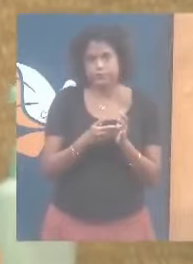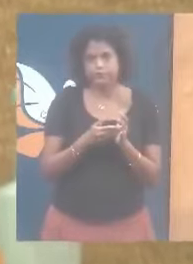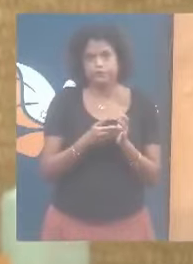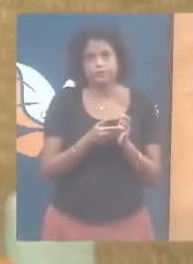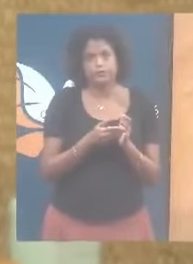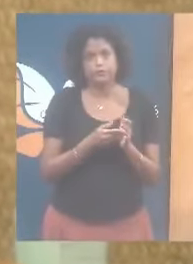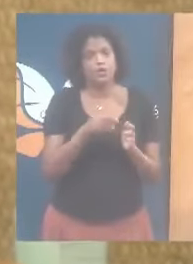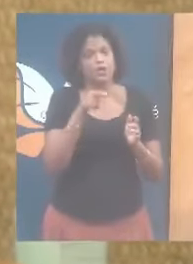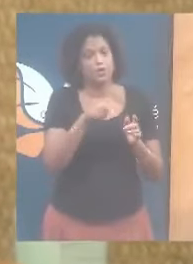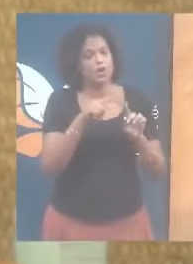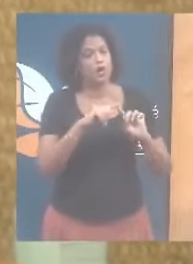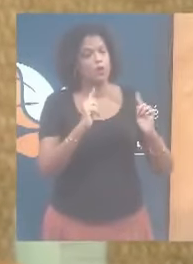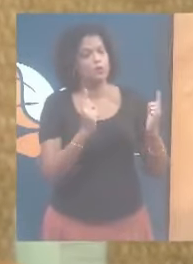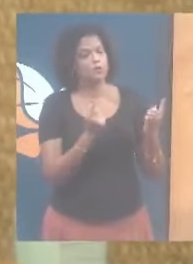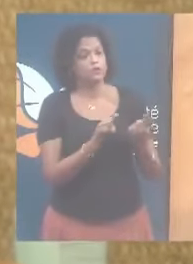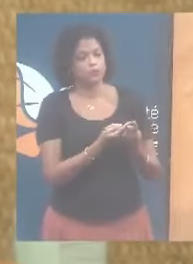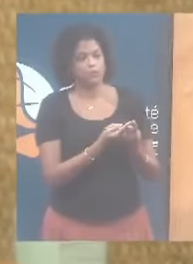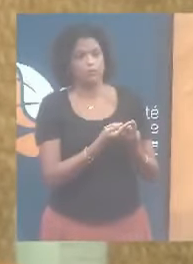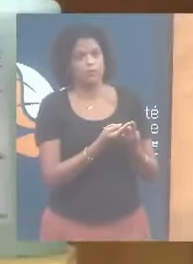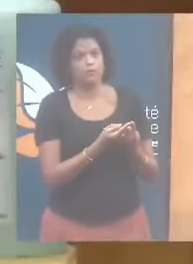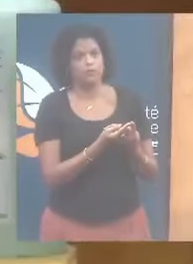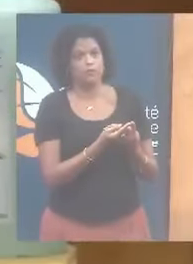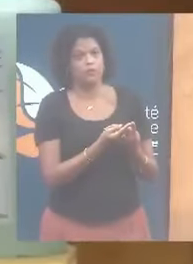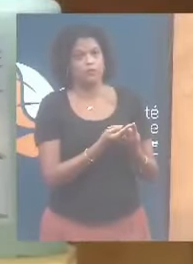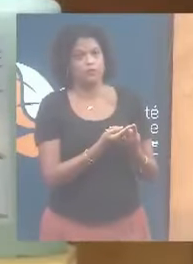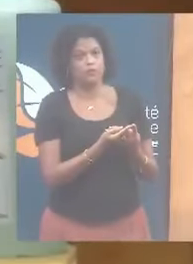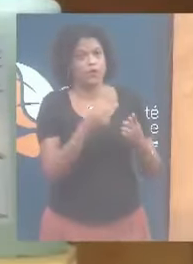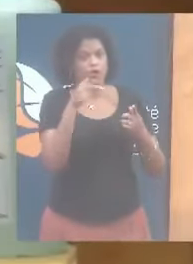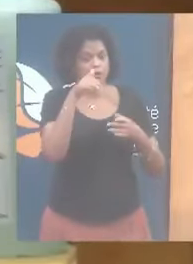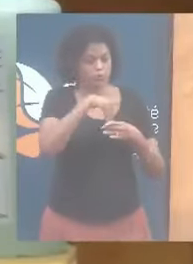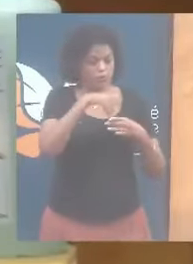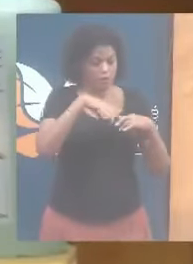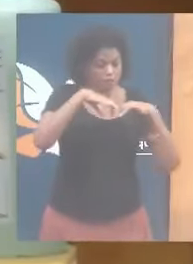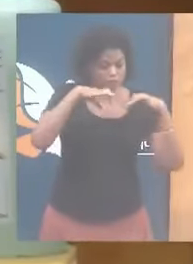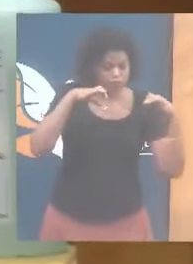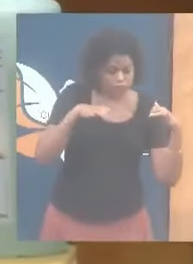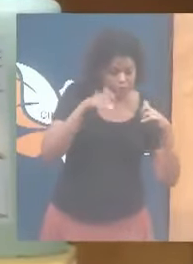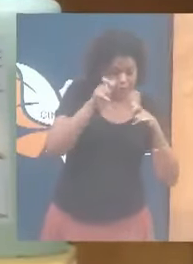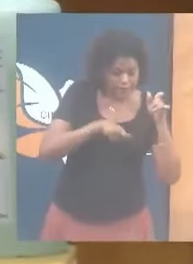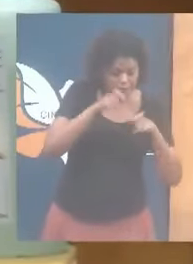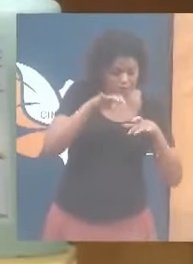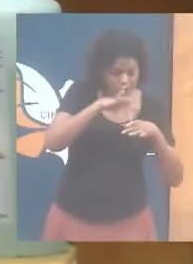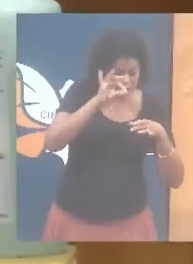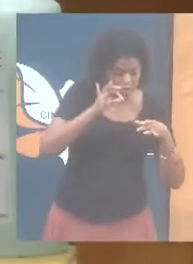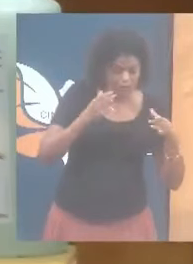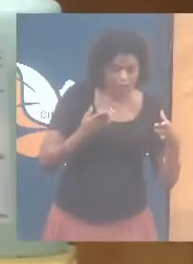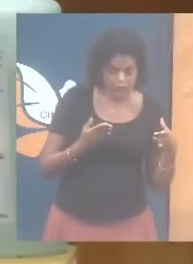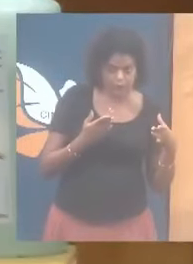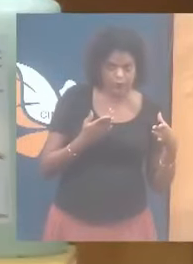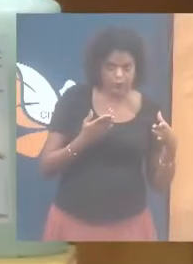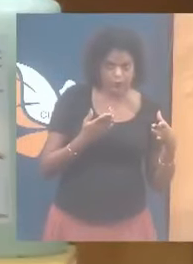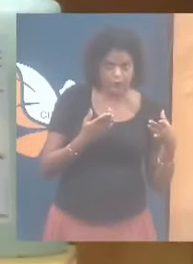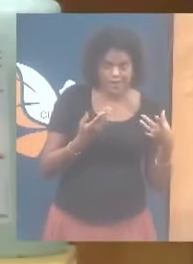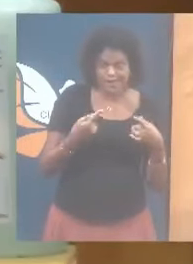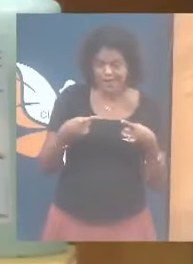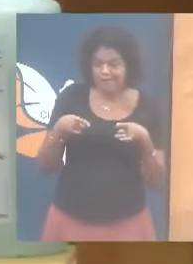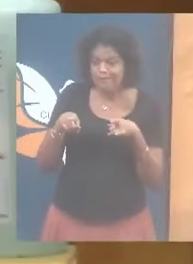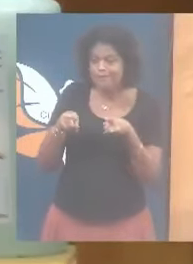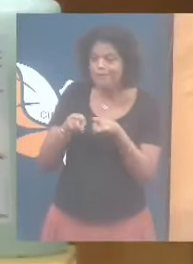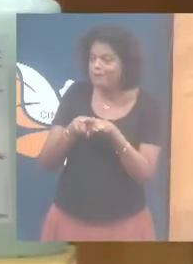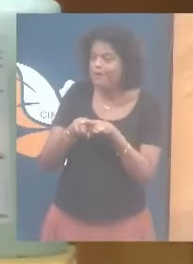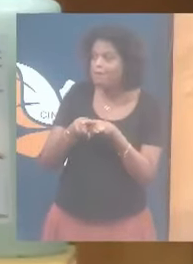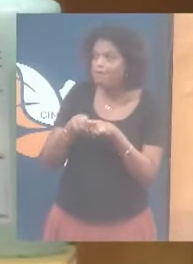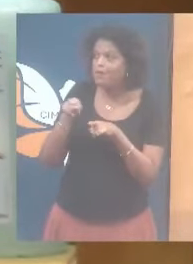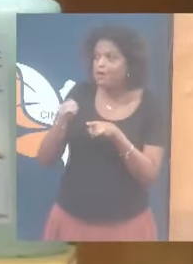qu'il y ait une commission qui soit constituée de plusieurs élus, et un peu comme à l'instar de la commission